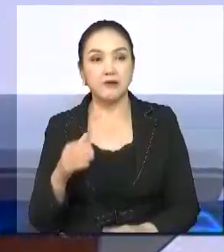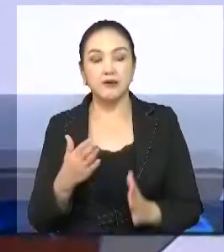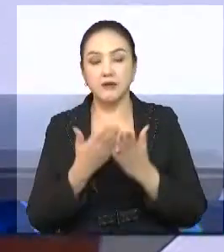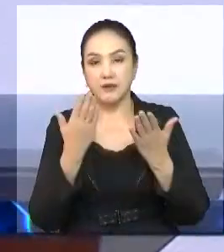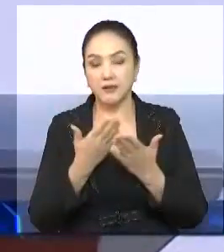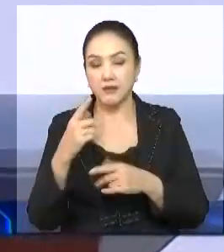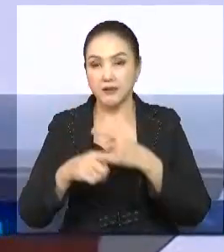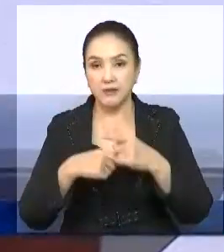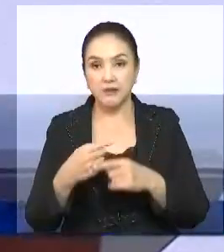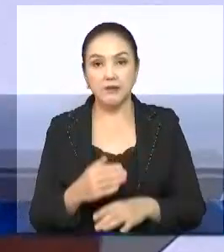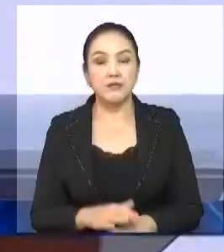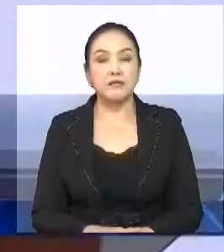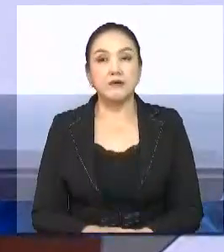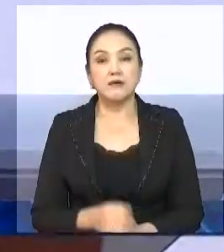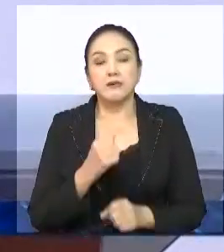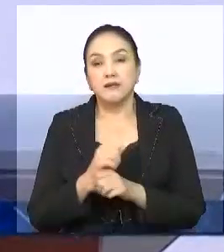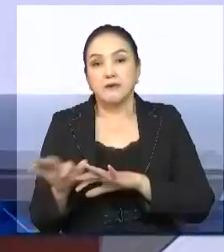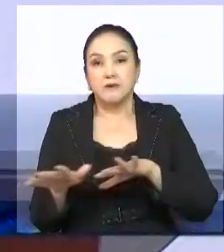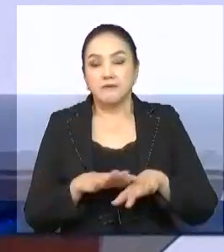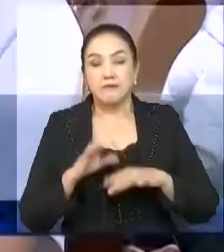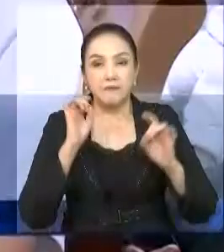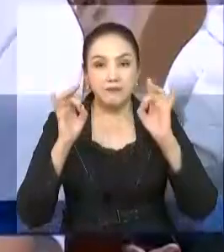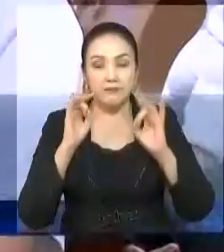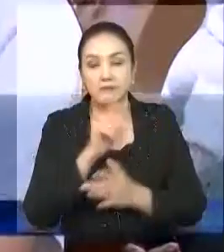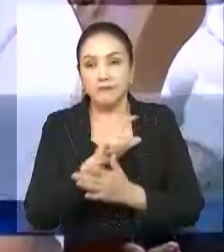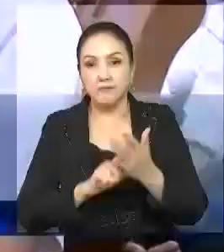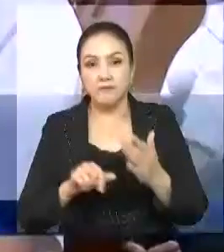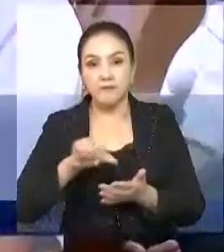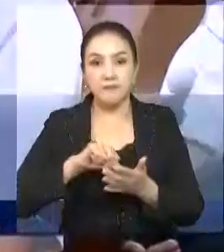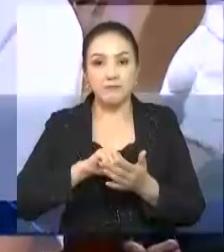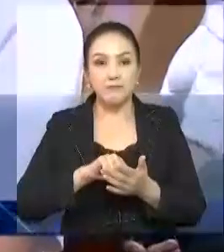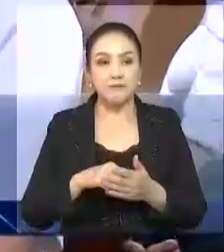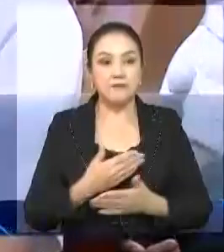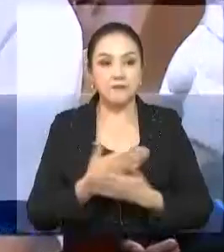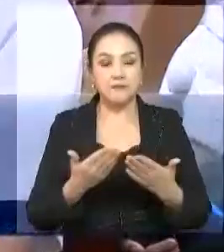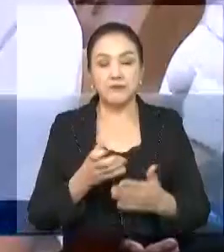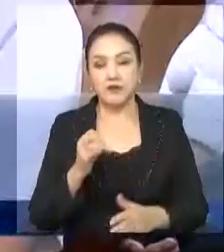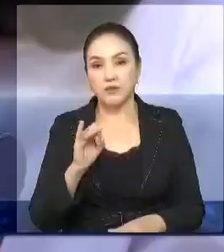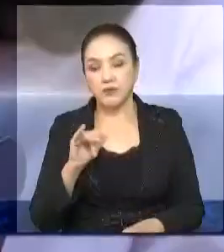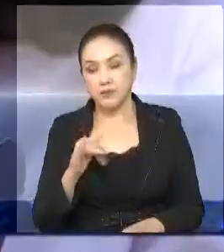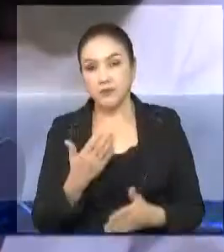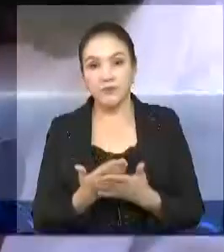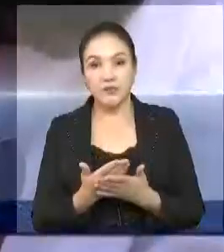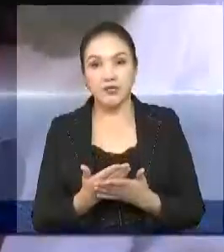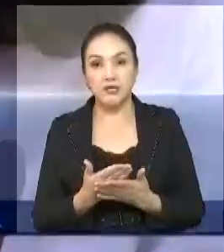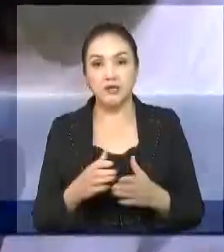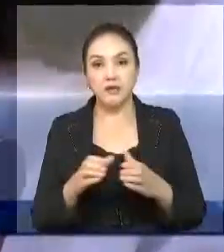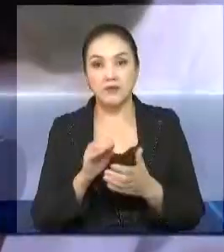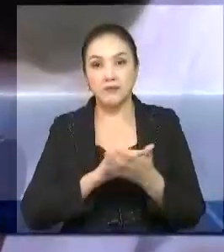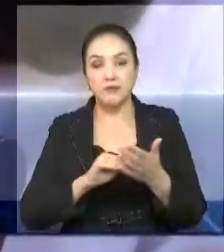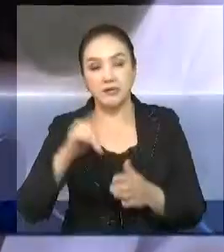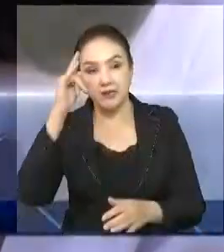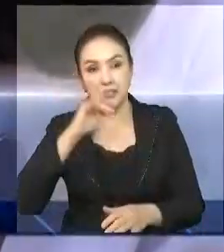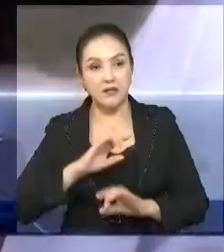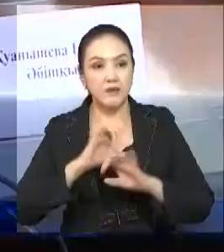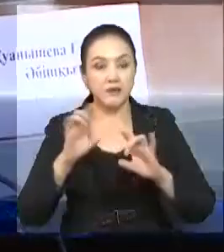литературному наследию классика. В рамках мероприятия прозвучали стихи и выступления, посвященные Сакену Сейфуллину. Члены Союза писателей